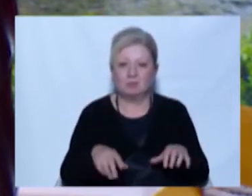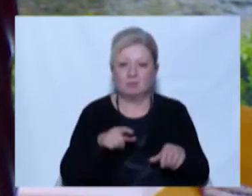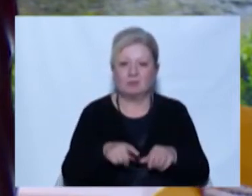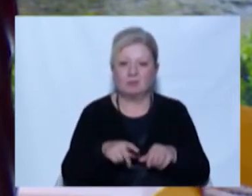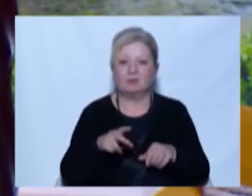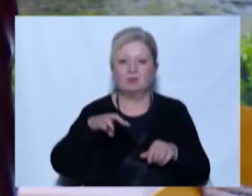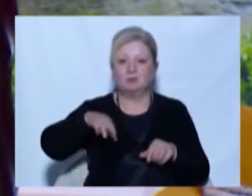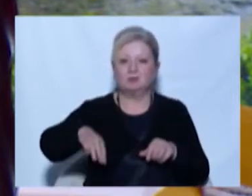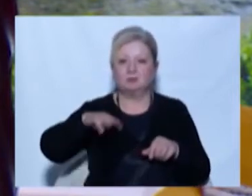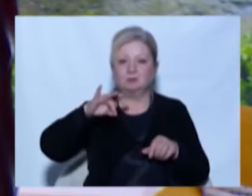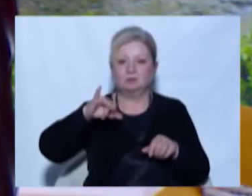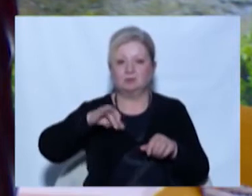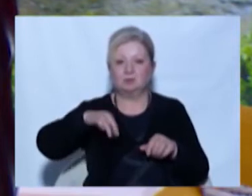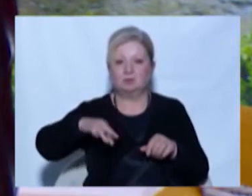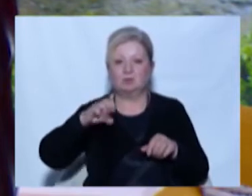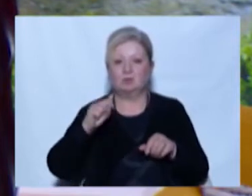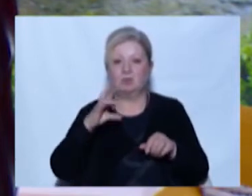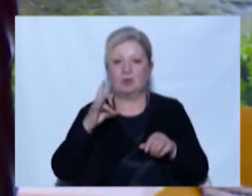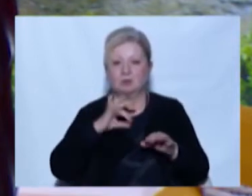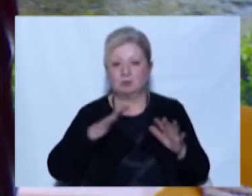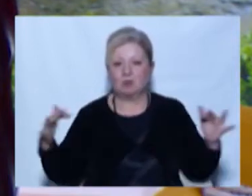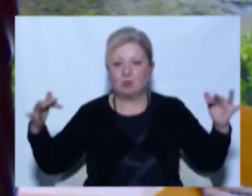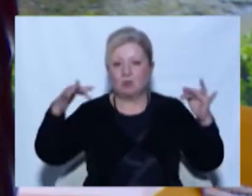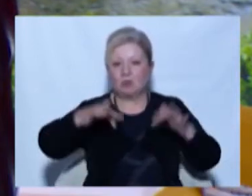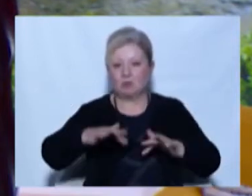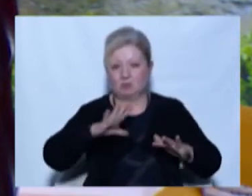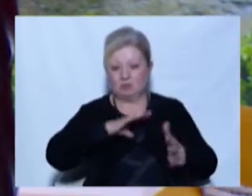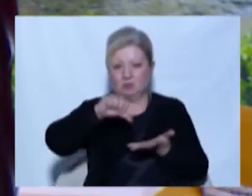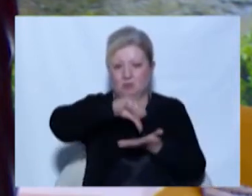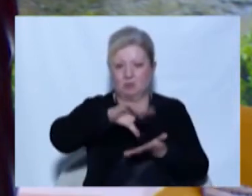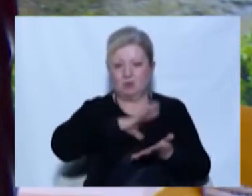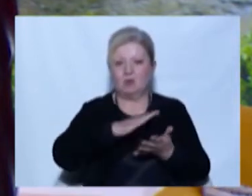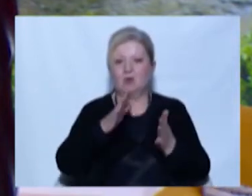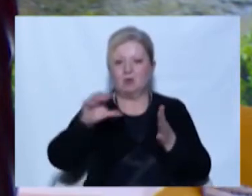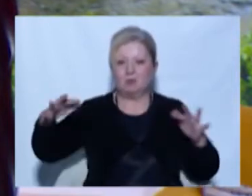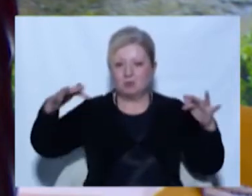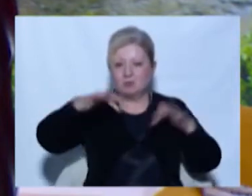ჰარი ტრუმანი კონგრესის წინაშე წასდგა 1947 წელს და კონგრესს თხოვა